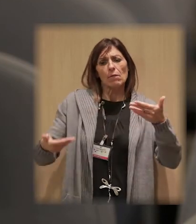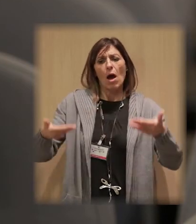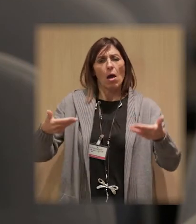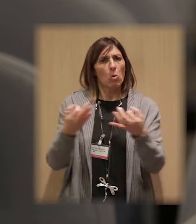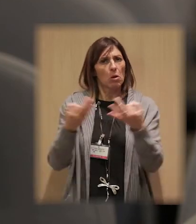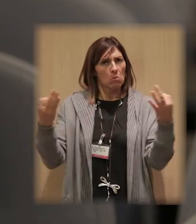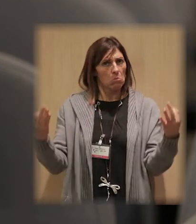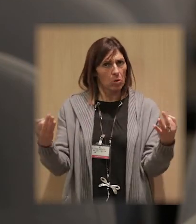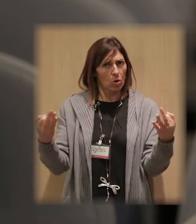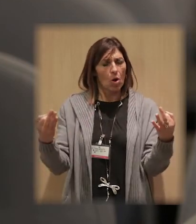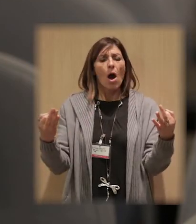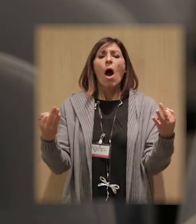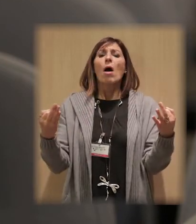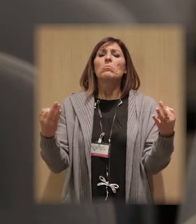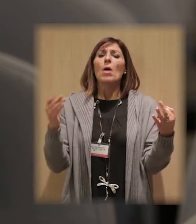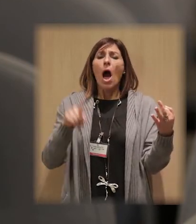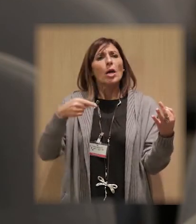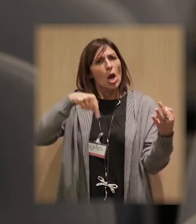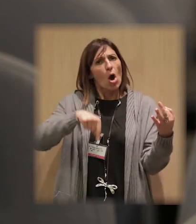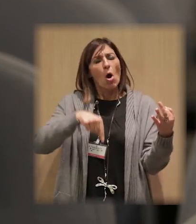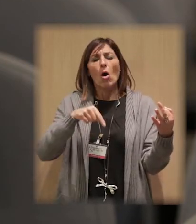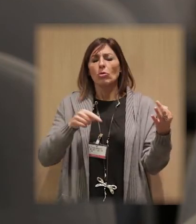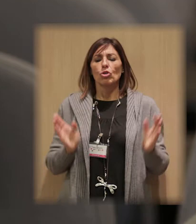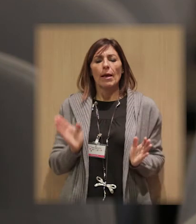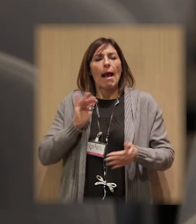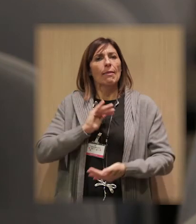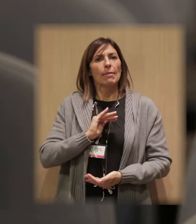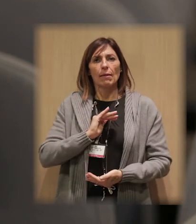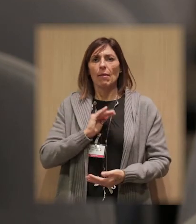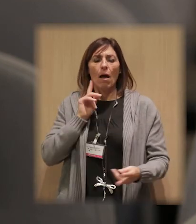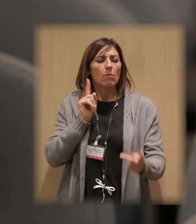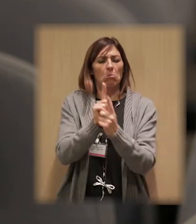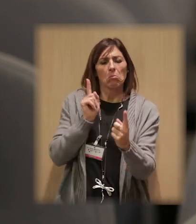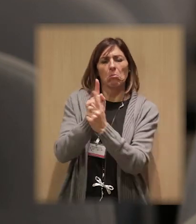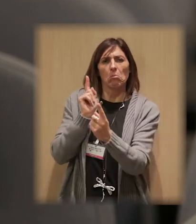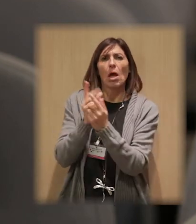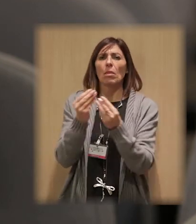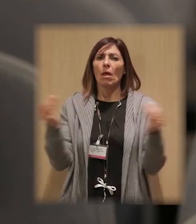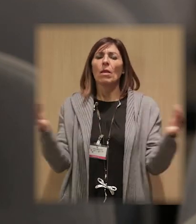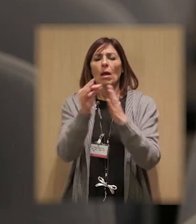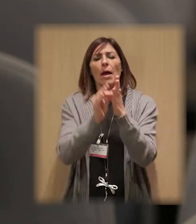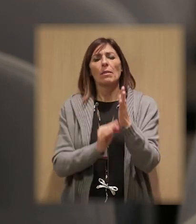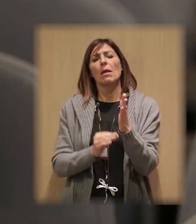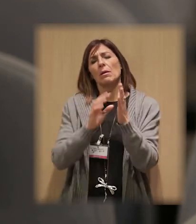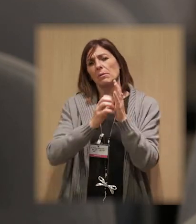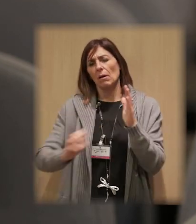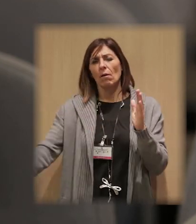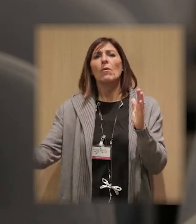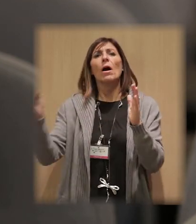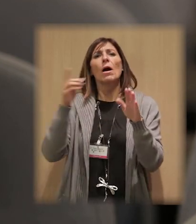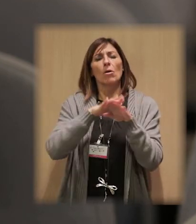anche oggi abbiamo incontrato tanti candidati con profili diversi, caratteristiche personali